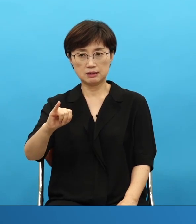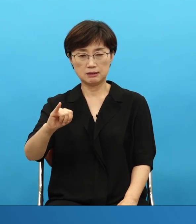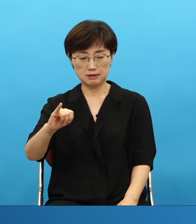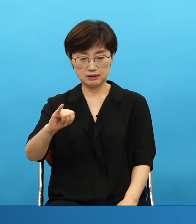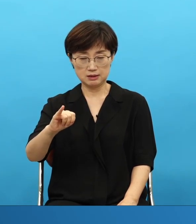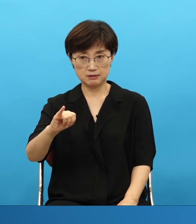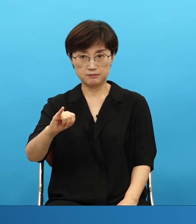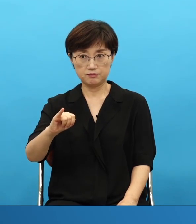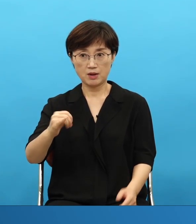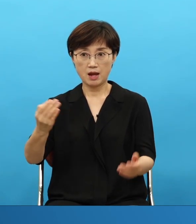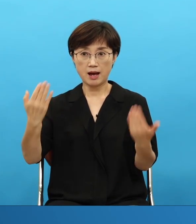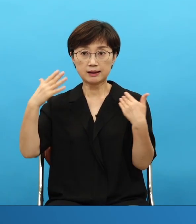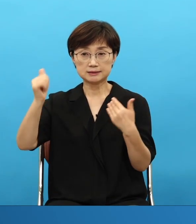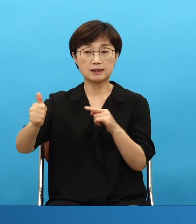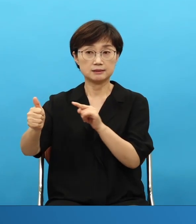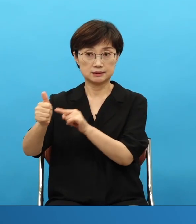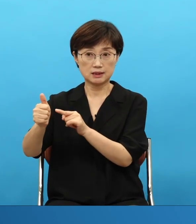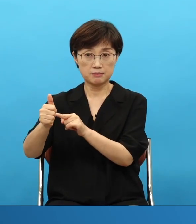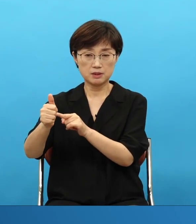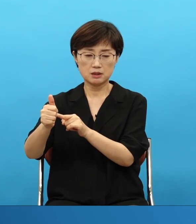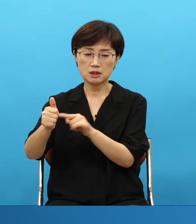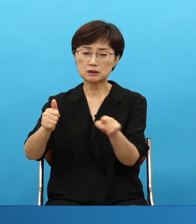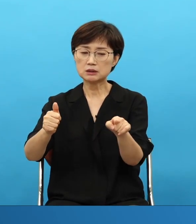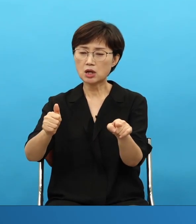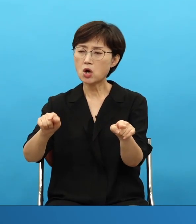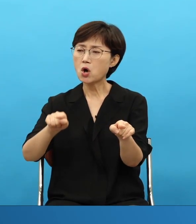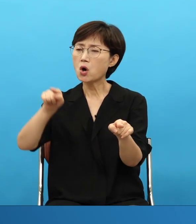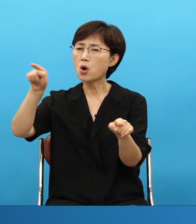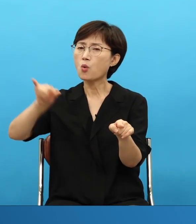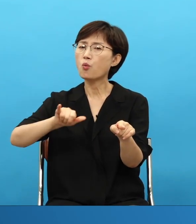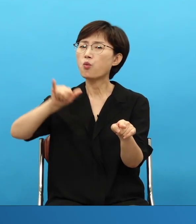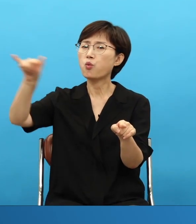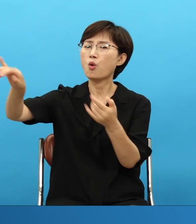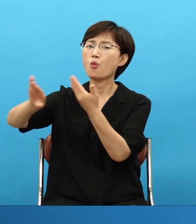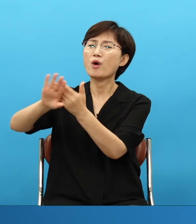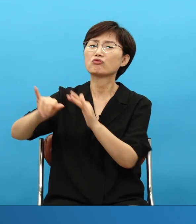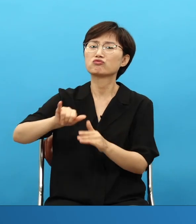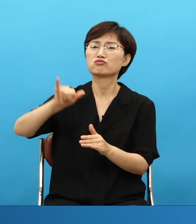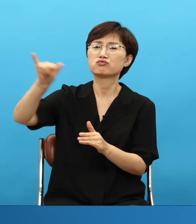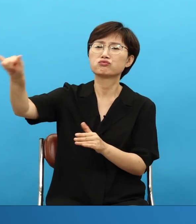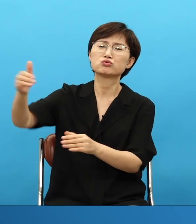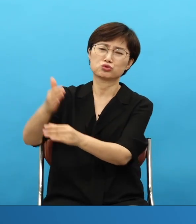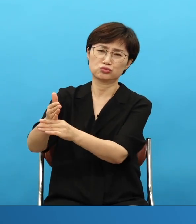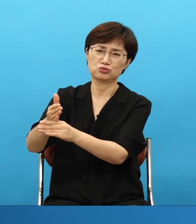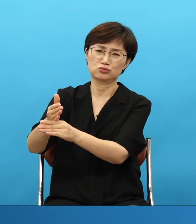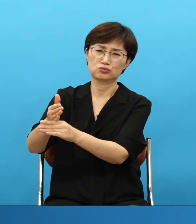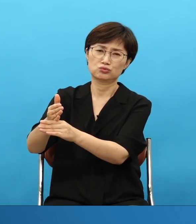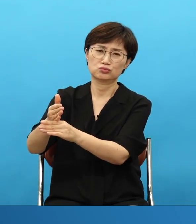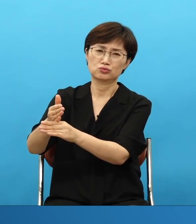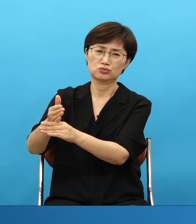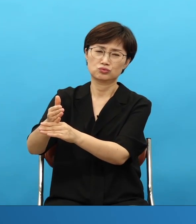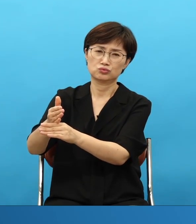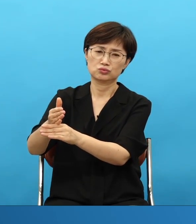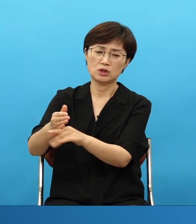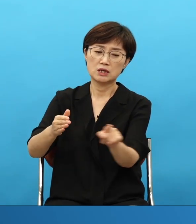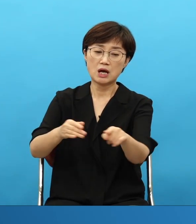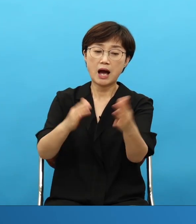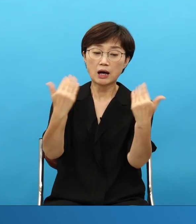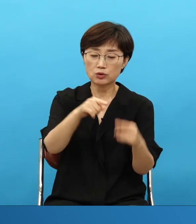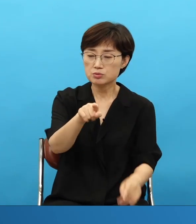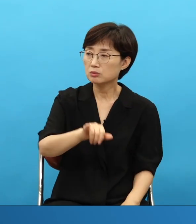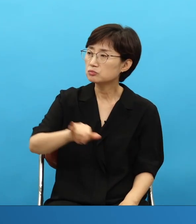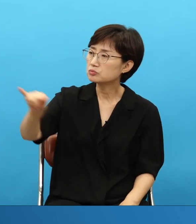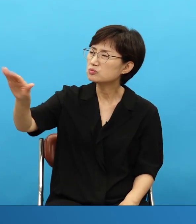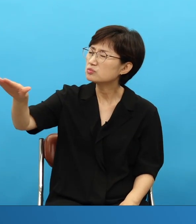로버트 콜만이라는 이분이 외국에 있은 거예요. And at the time, Robert Corman was overseas. 그러니까 이제 외국에 연락을 한 거죠.